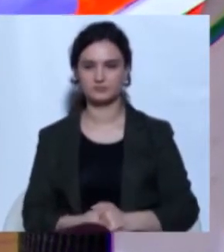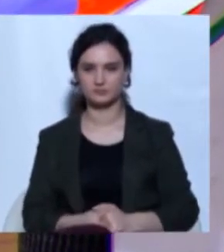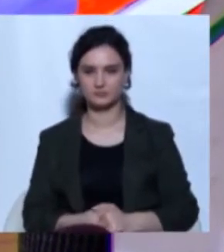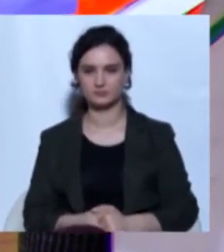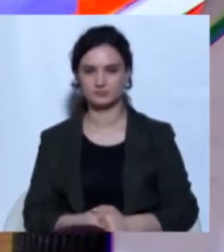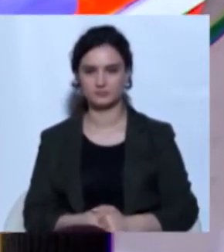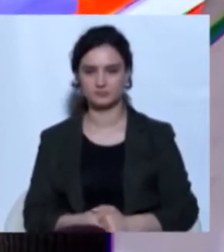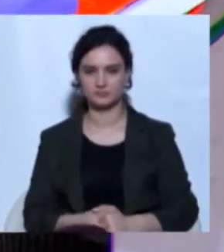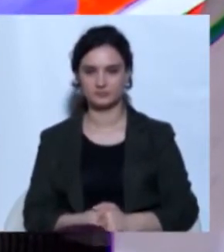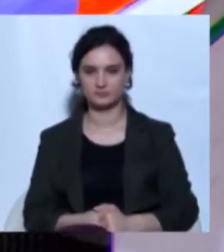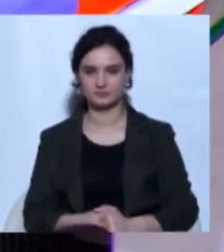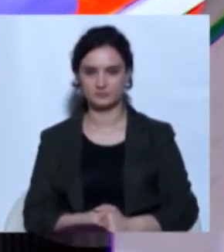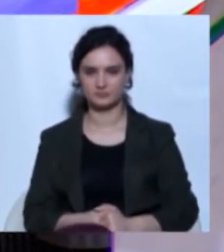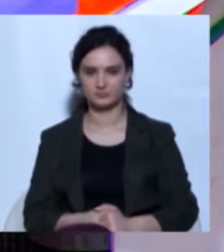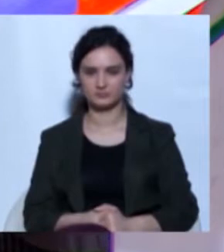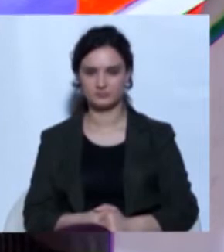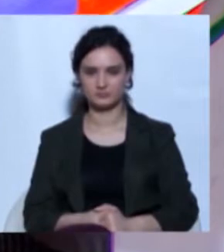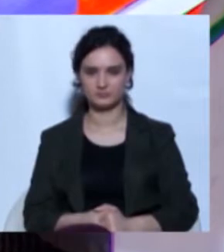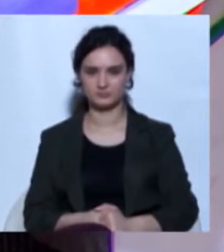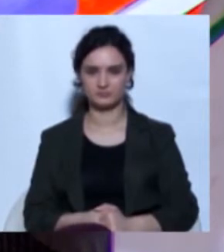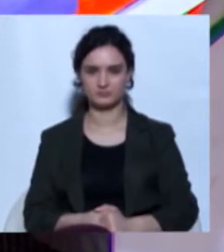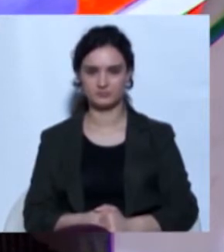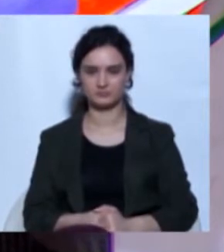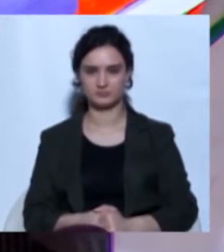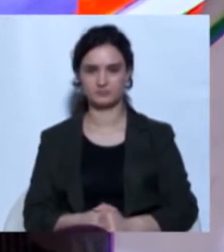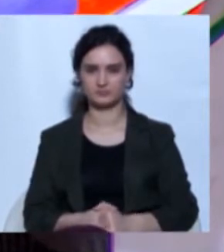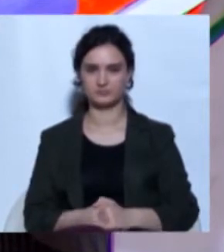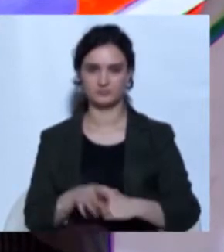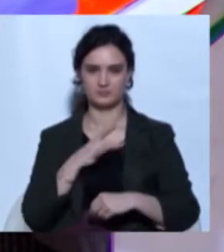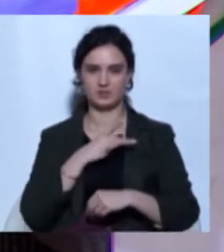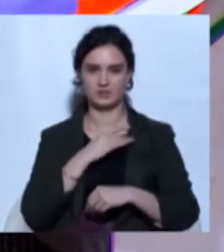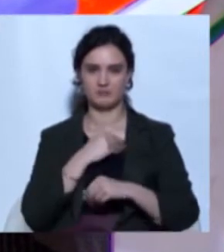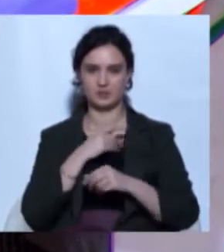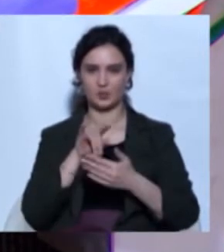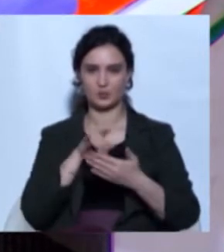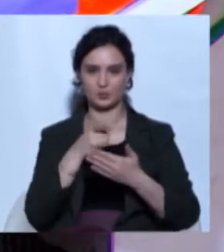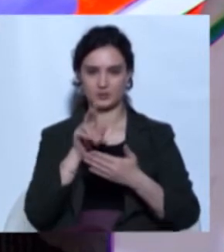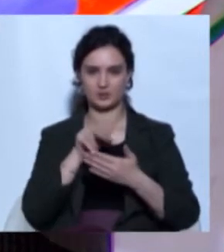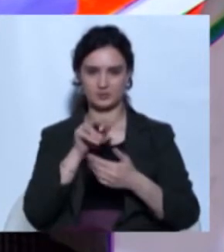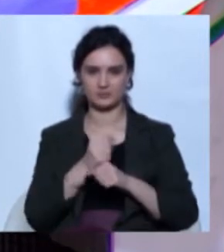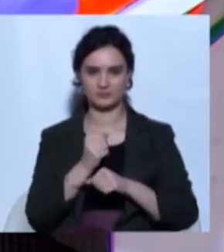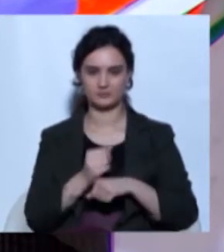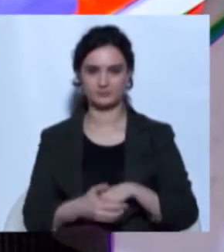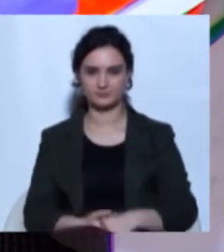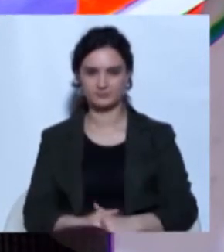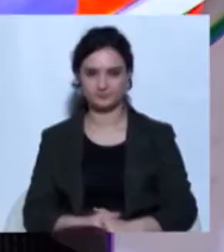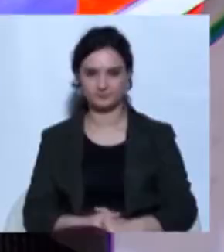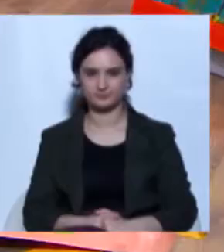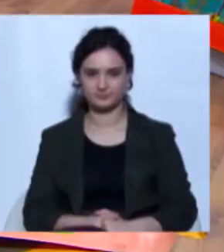აი ესეც იყოს და მინდა კიდე ცოტა. აი ეს თეთრი ოთხკუთხედი აქ.